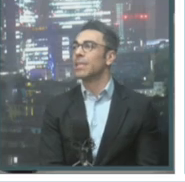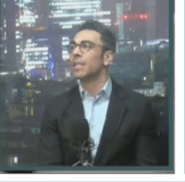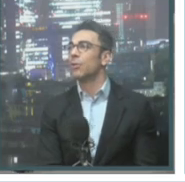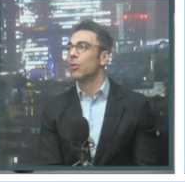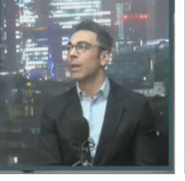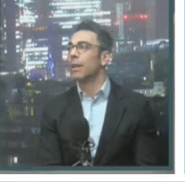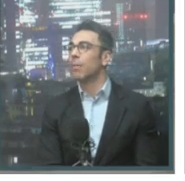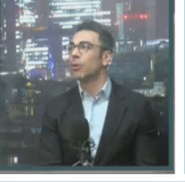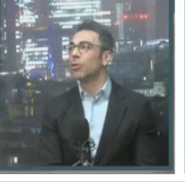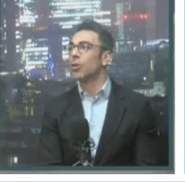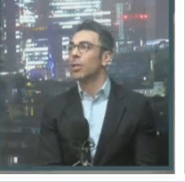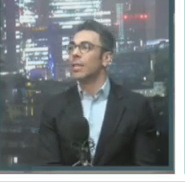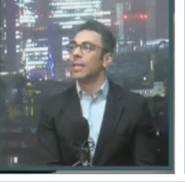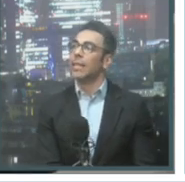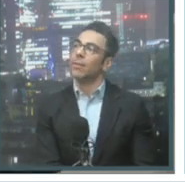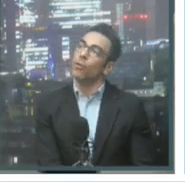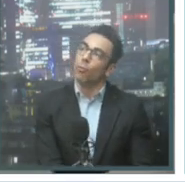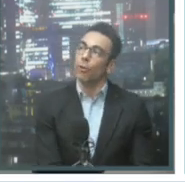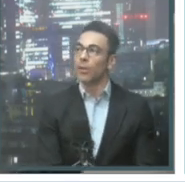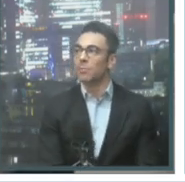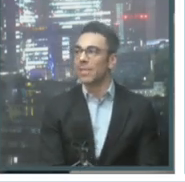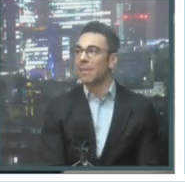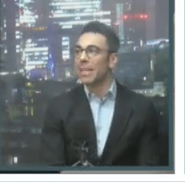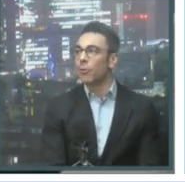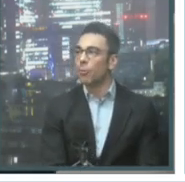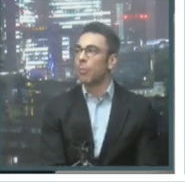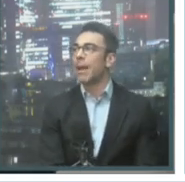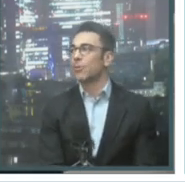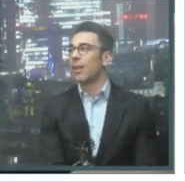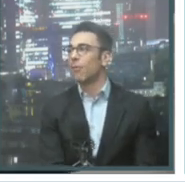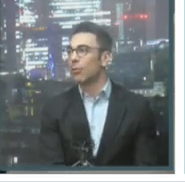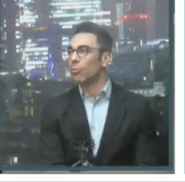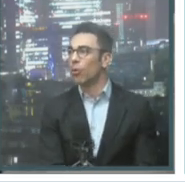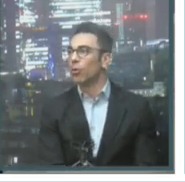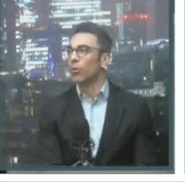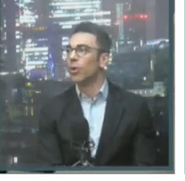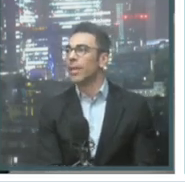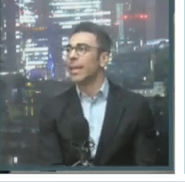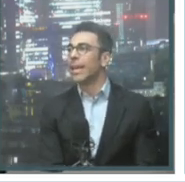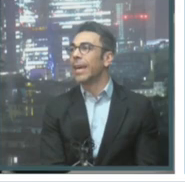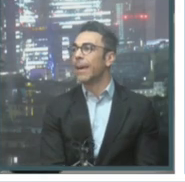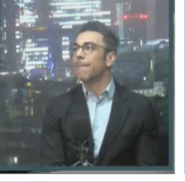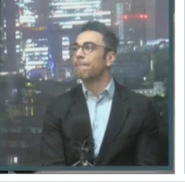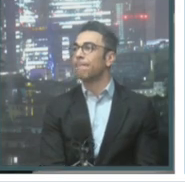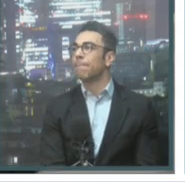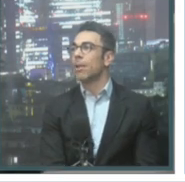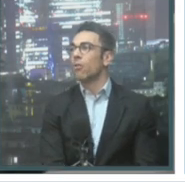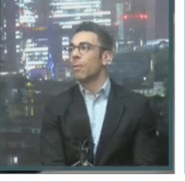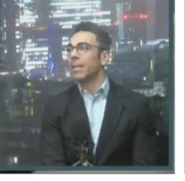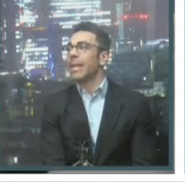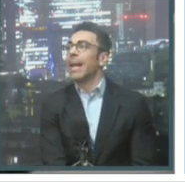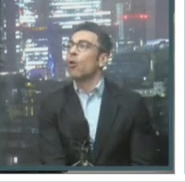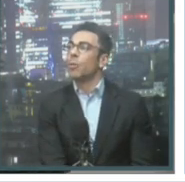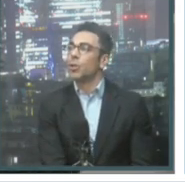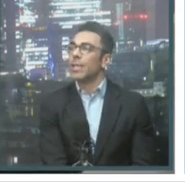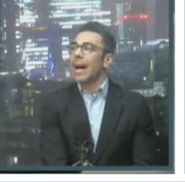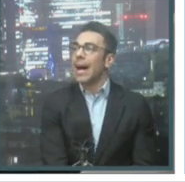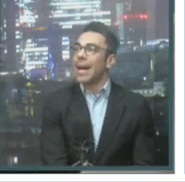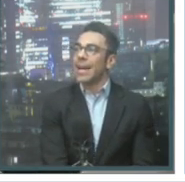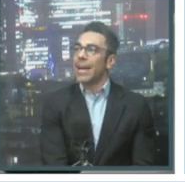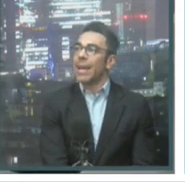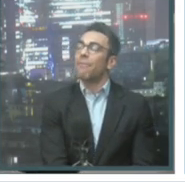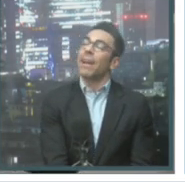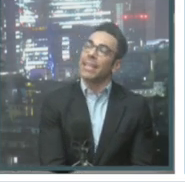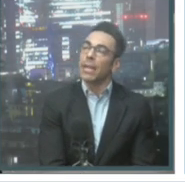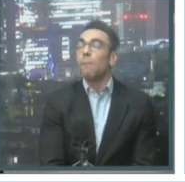sento in qualche modo non molto responsabile del gruppo braccio ha lavorato molto e ovviamente la comicità e